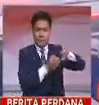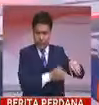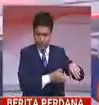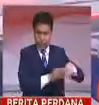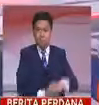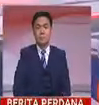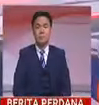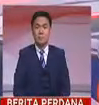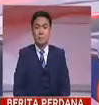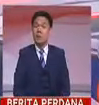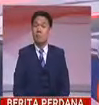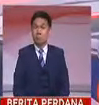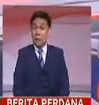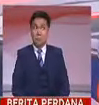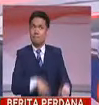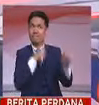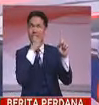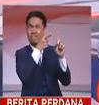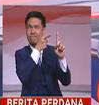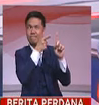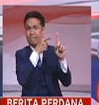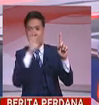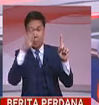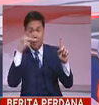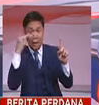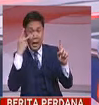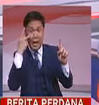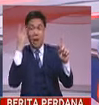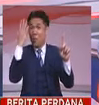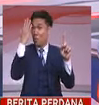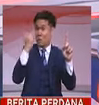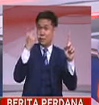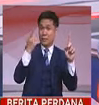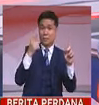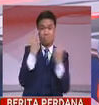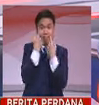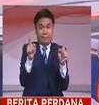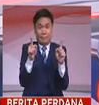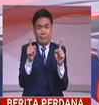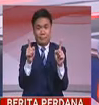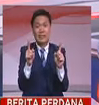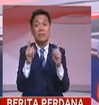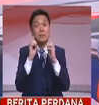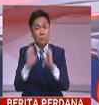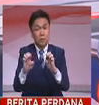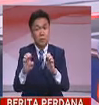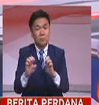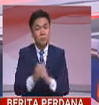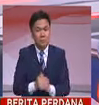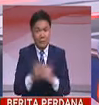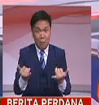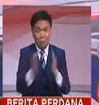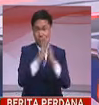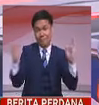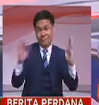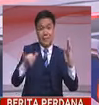Tiada motif politik di sebalik proklamasi darurat yang dilaksana ketika ini. Jelas Menteri di Jabatan Perdana